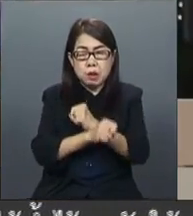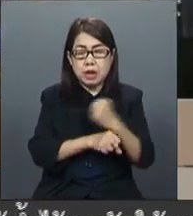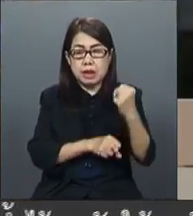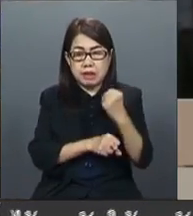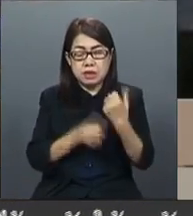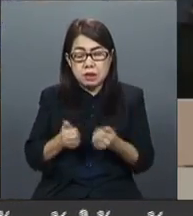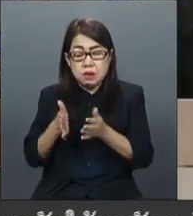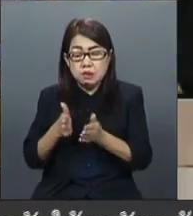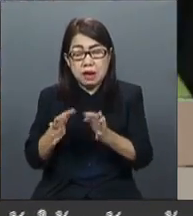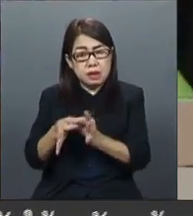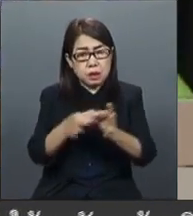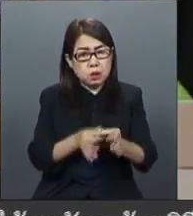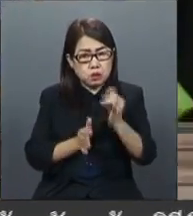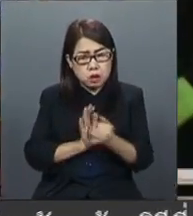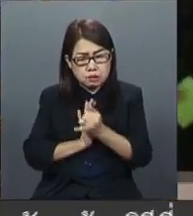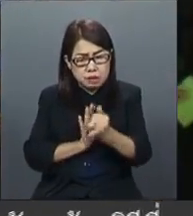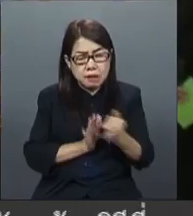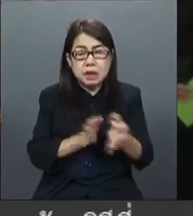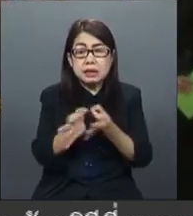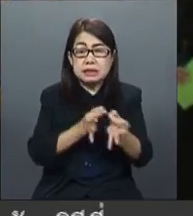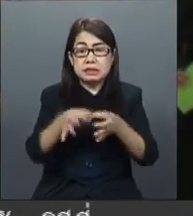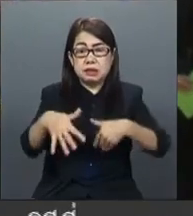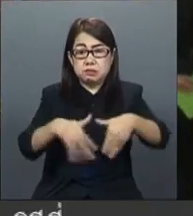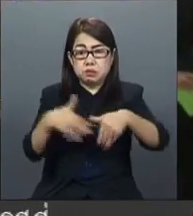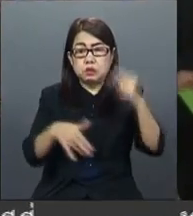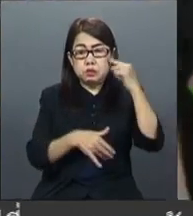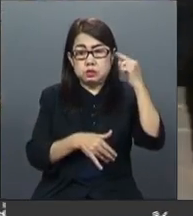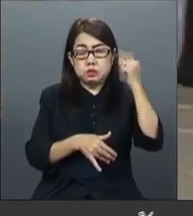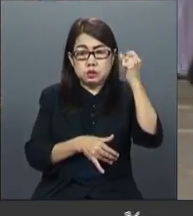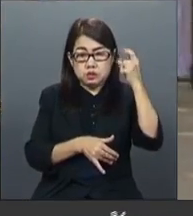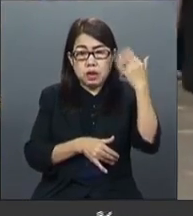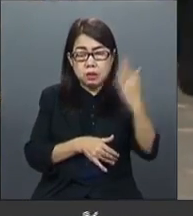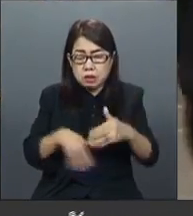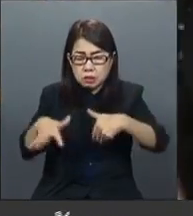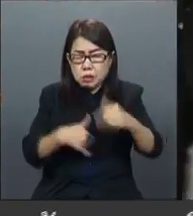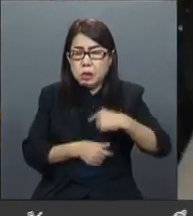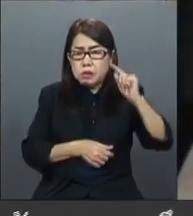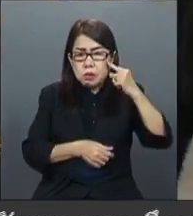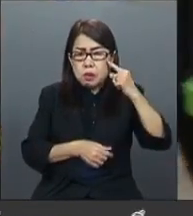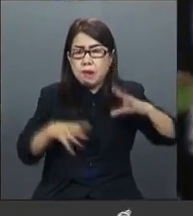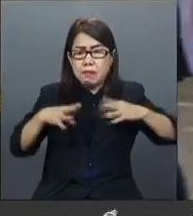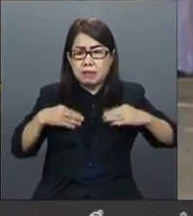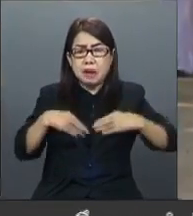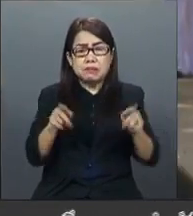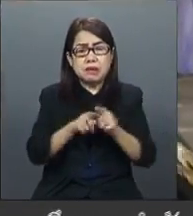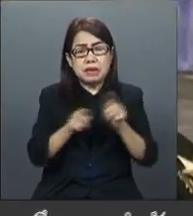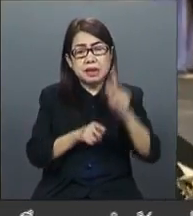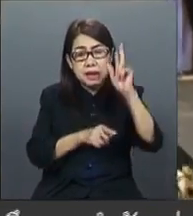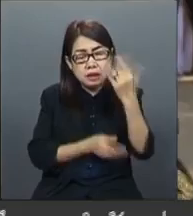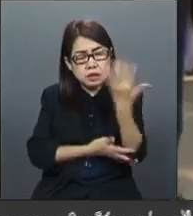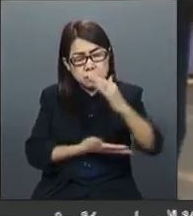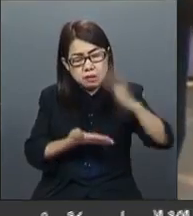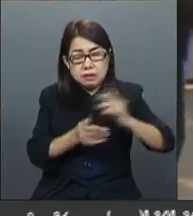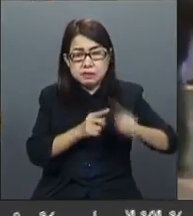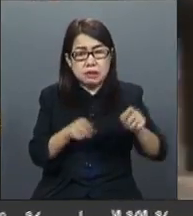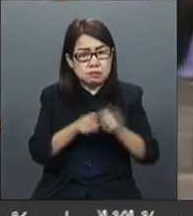ที่เกี่ยวข้องจะต้องสร้างความเข้าใจกับประชาชนที่มีพฤติกรรมหรือการกระทำดังกล่าวด้วยสื่อเองด้วยสื่อเองก็ต้องขอร้องสร้างความ